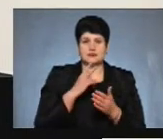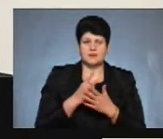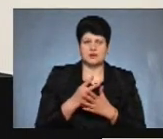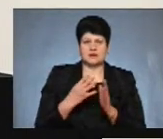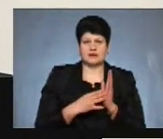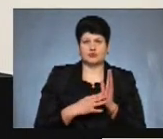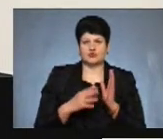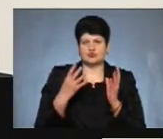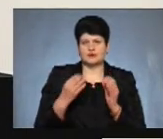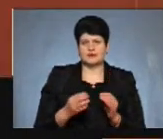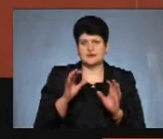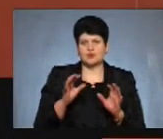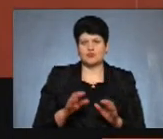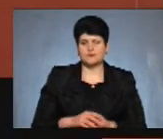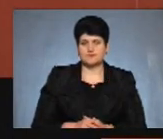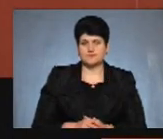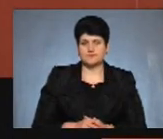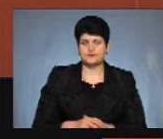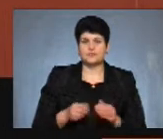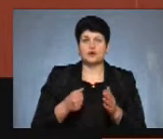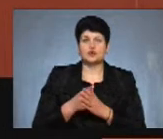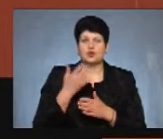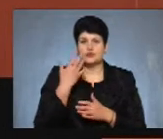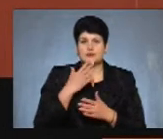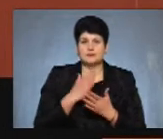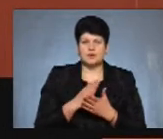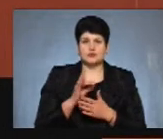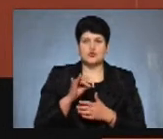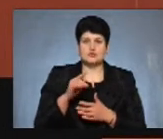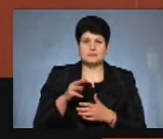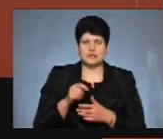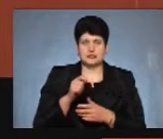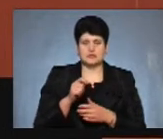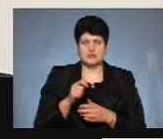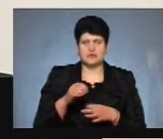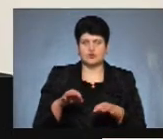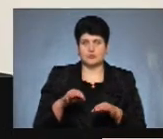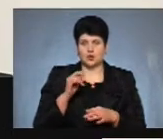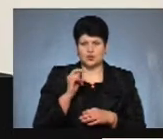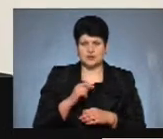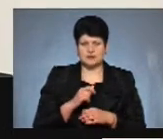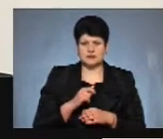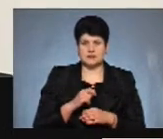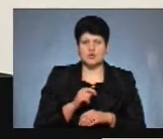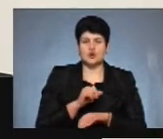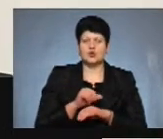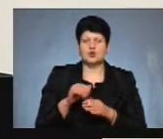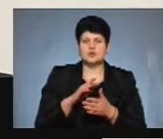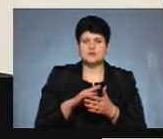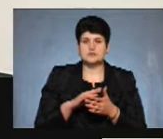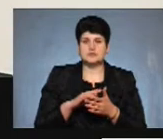90 днів дії закону. До коли мають розмитнити свої автомобілі українці? Розмитнення автомобілів буде